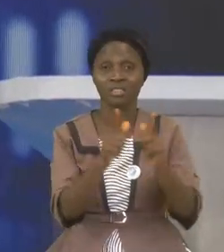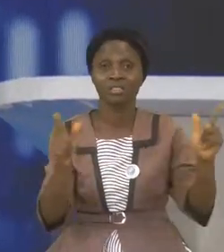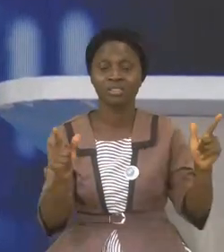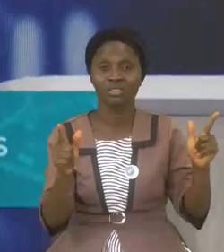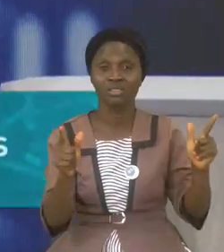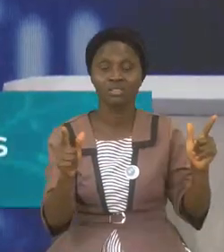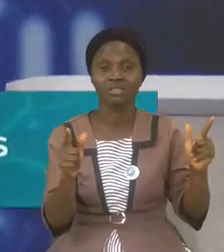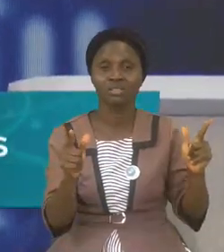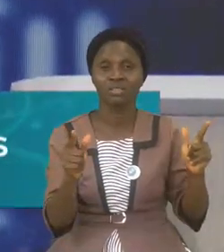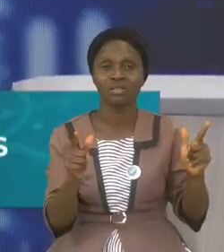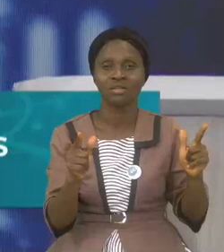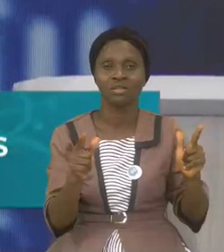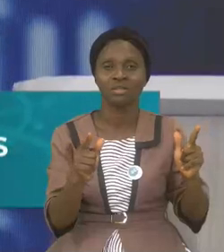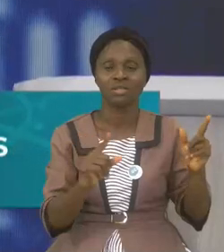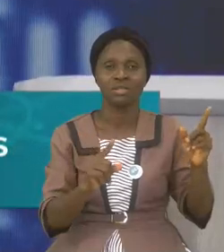parties.